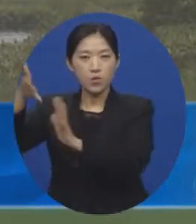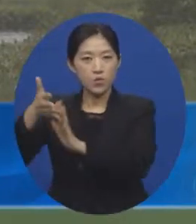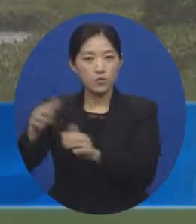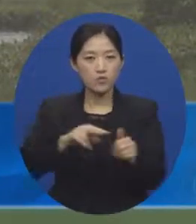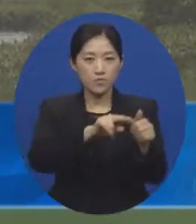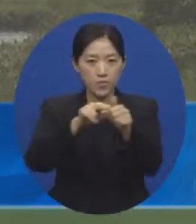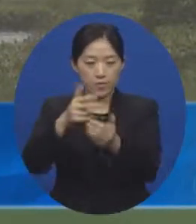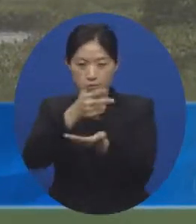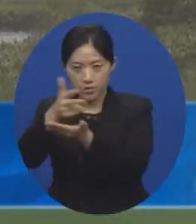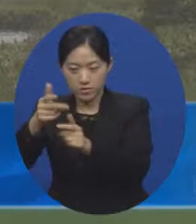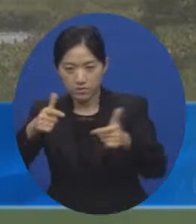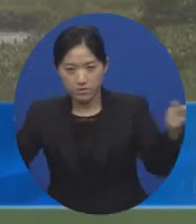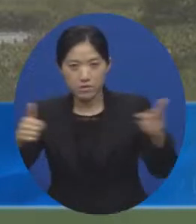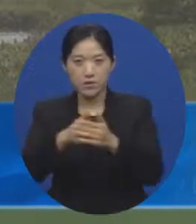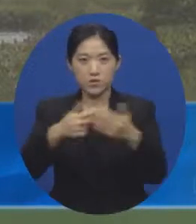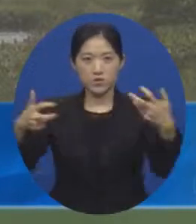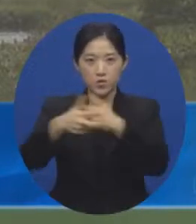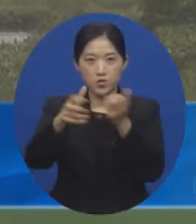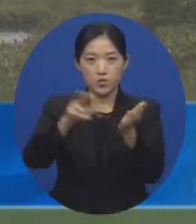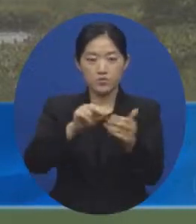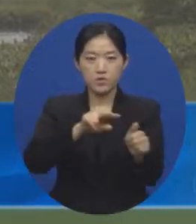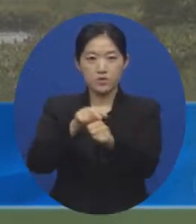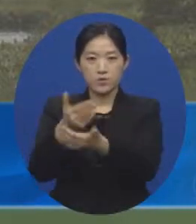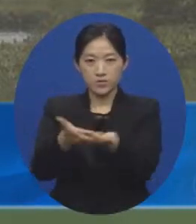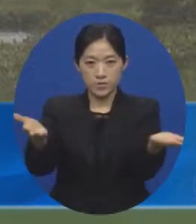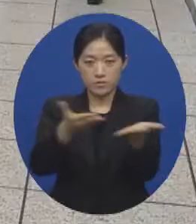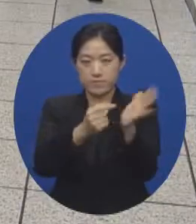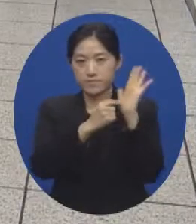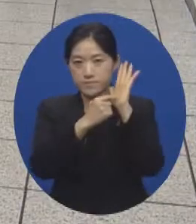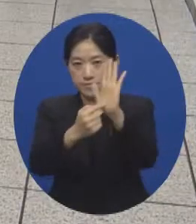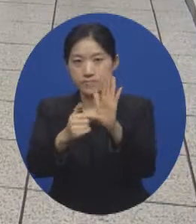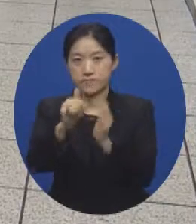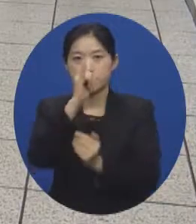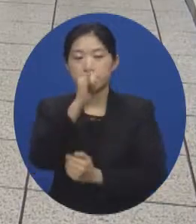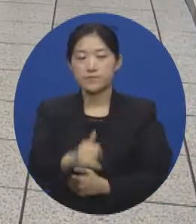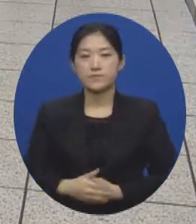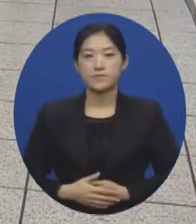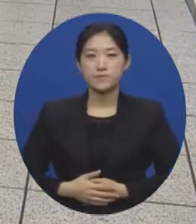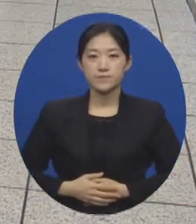등 다양한 서비스를 실시간으로 제공합니다.